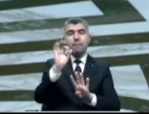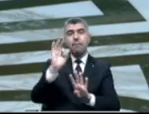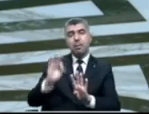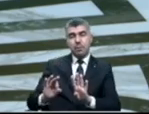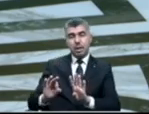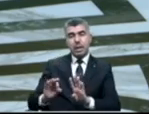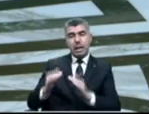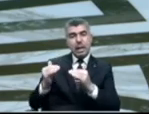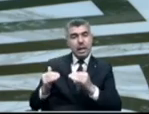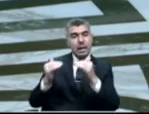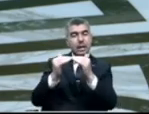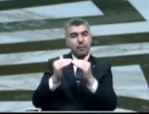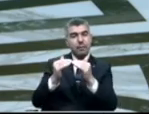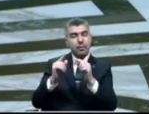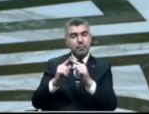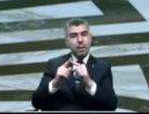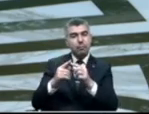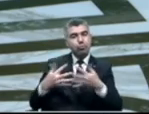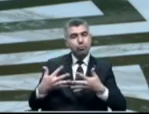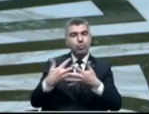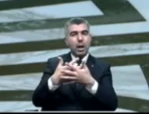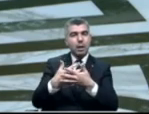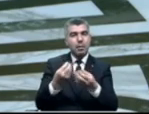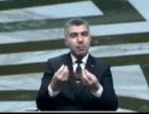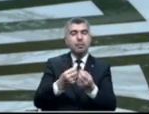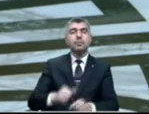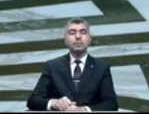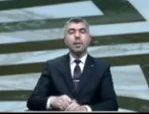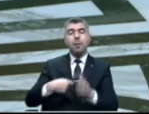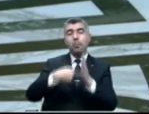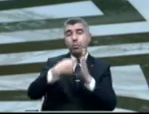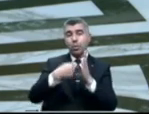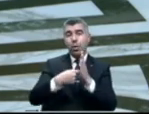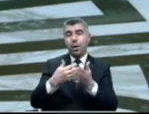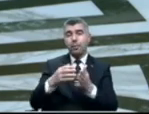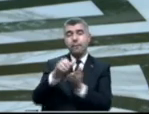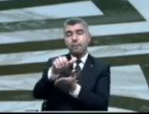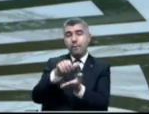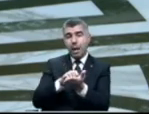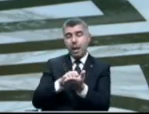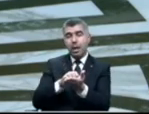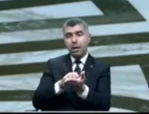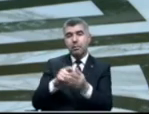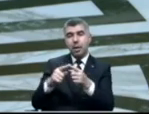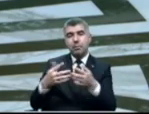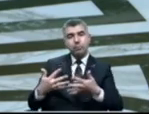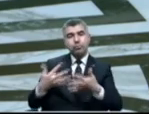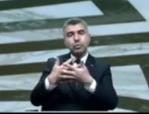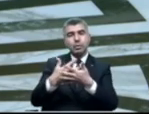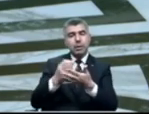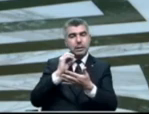مع الالتزامات ديال الشركاء. إقامة مشاريع فلاحية مستدامة كتساهم بشكل واسع في تطوير